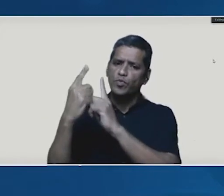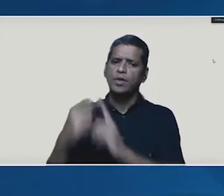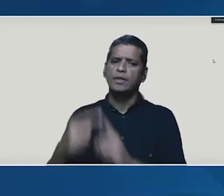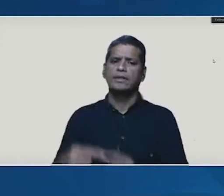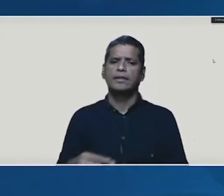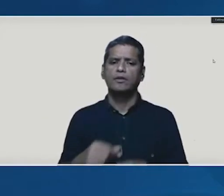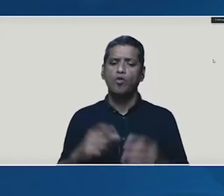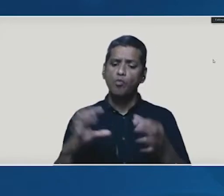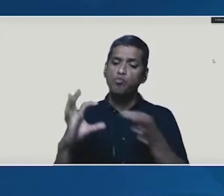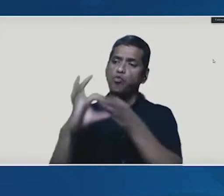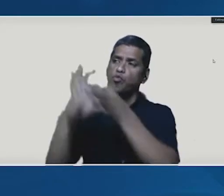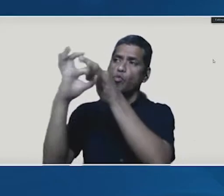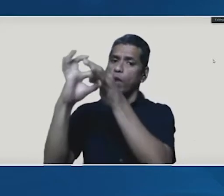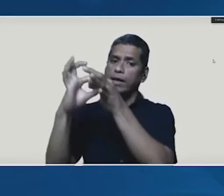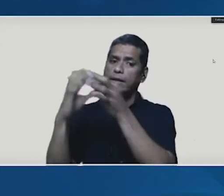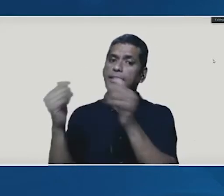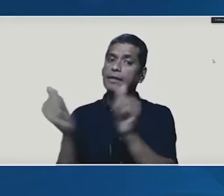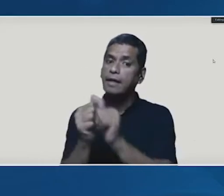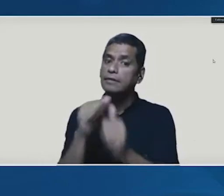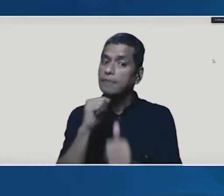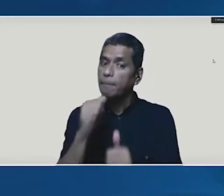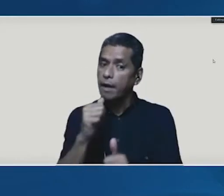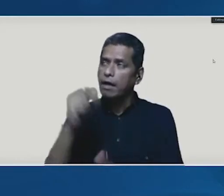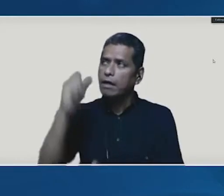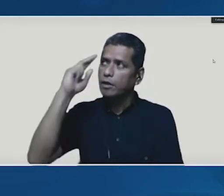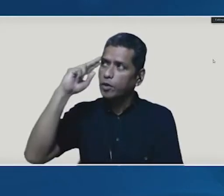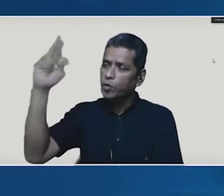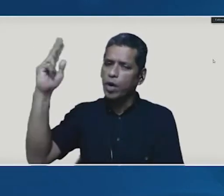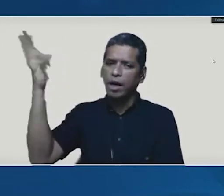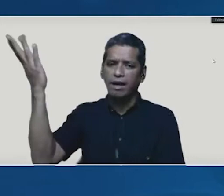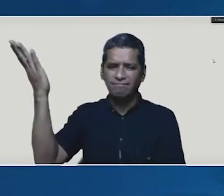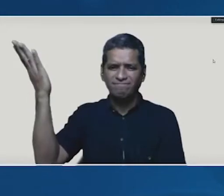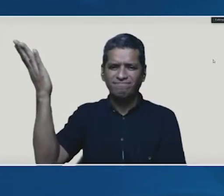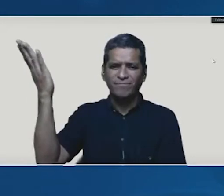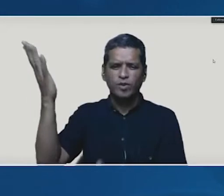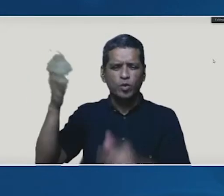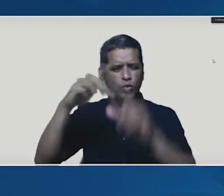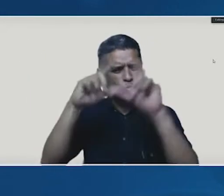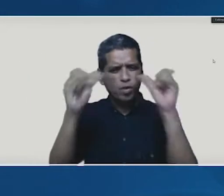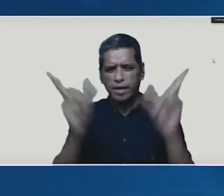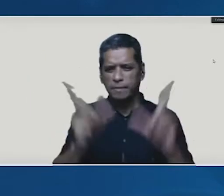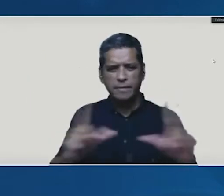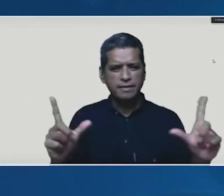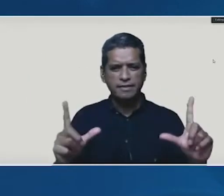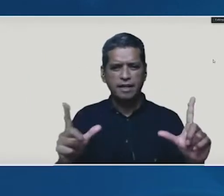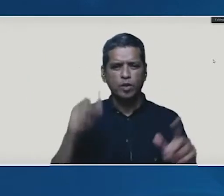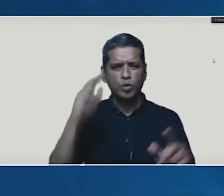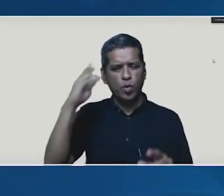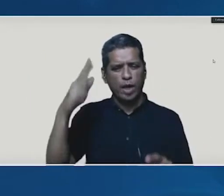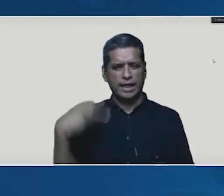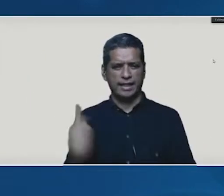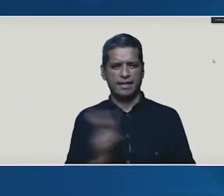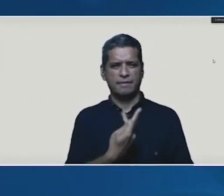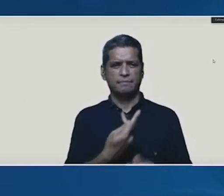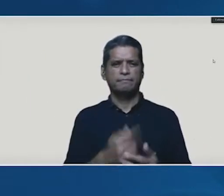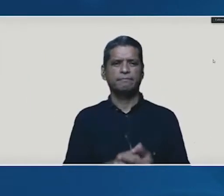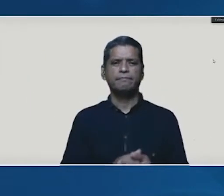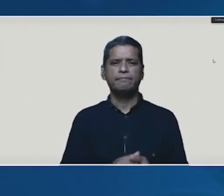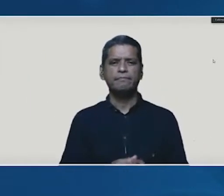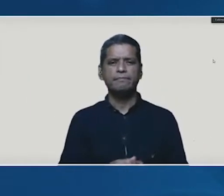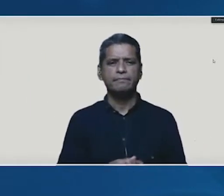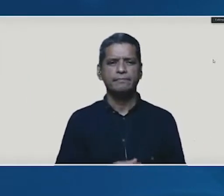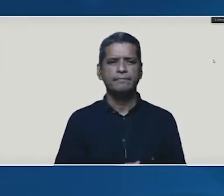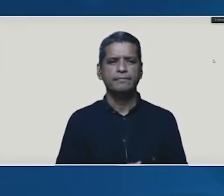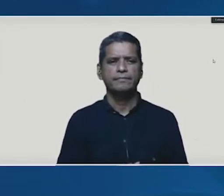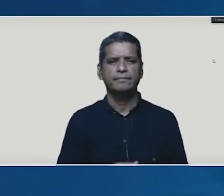dengan dia luar biasa Tuhan kita ini Oke maka